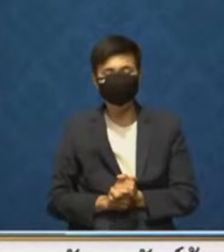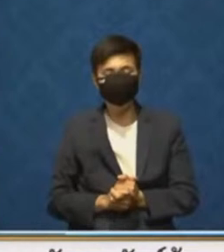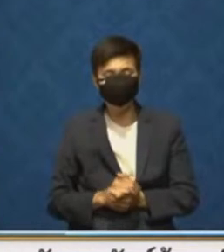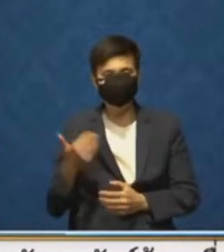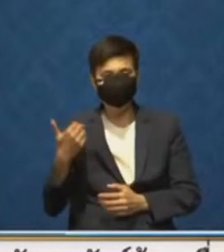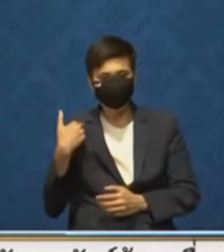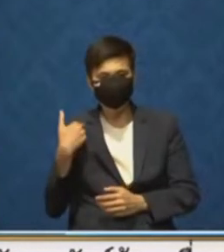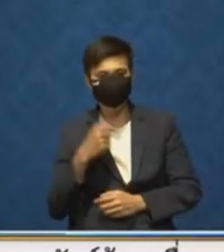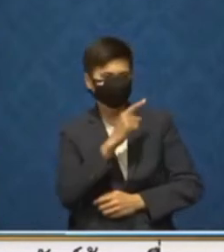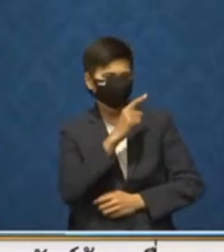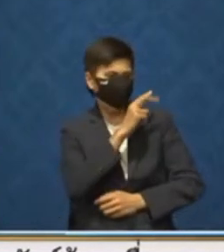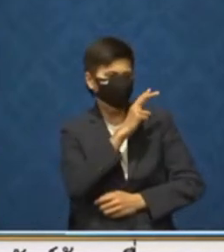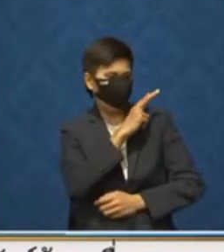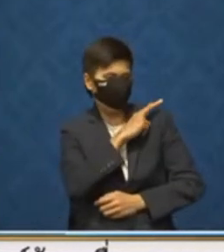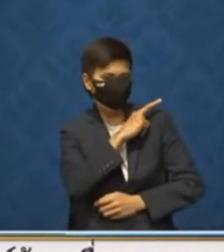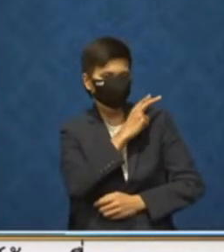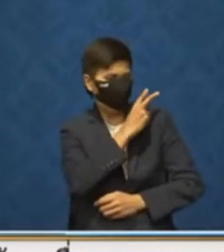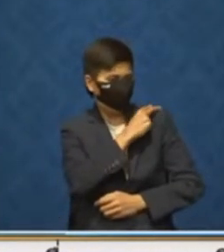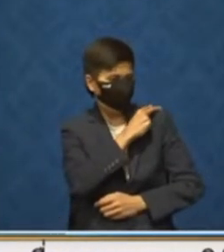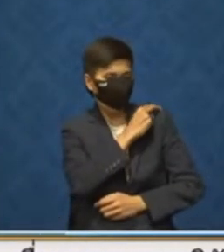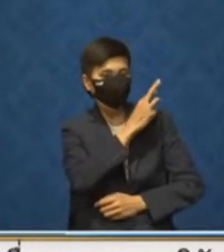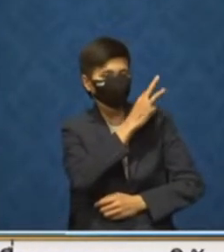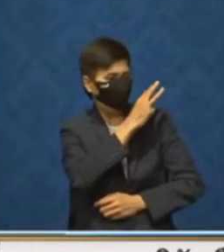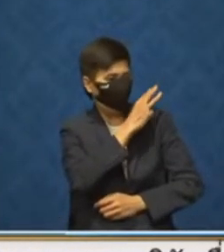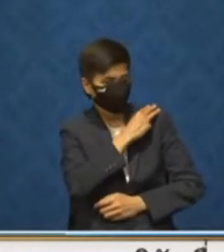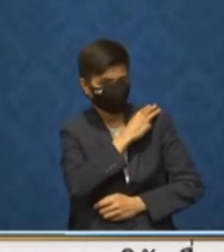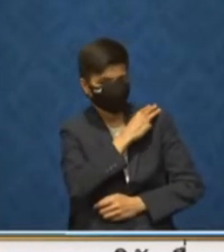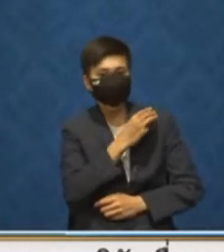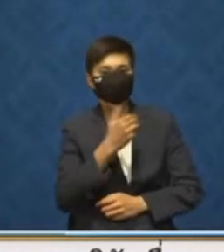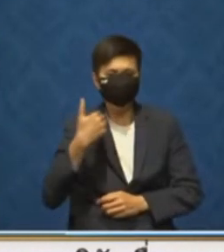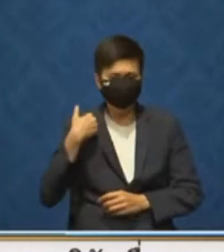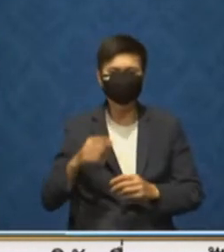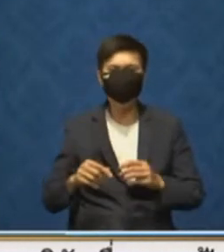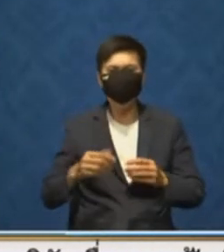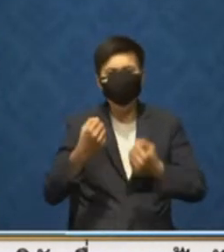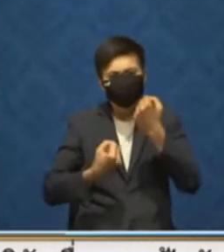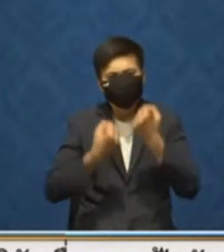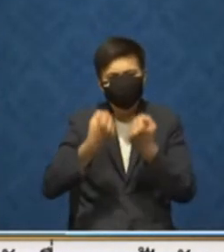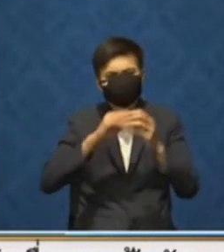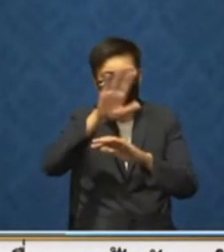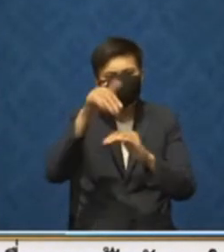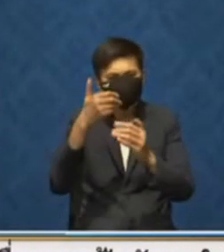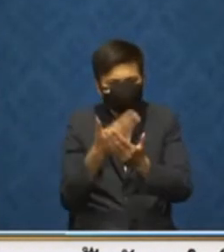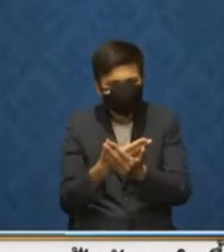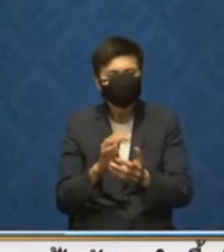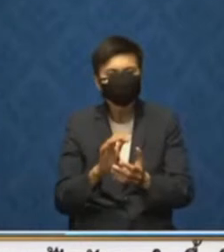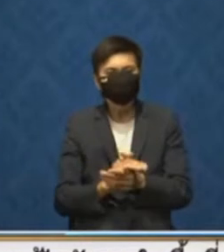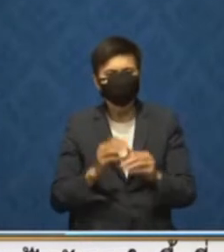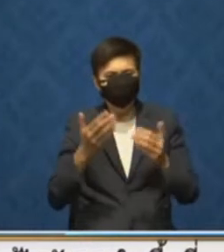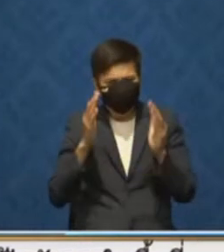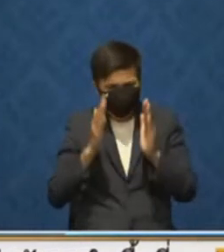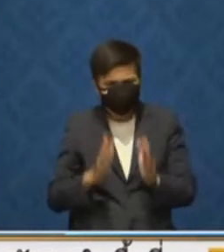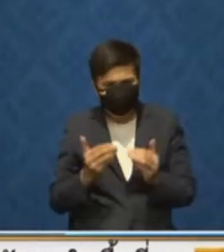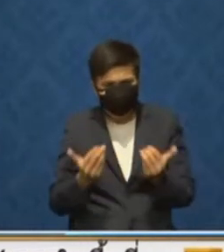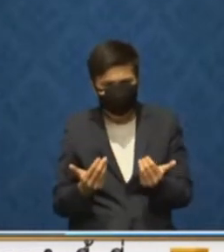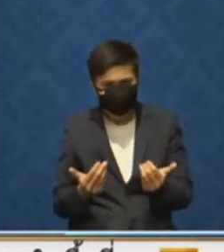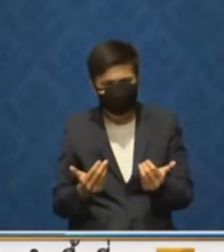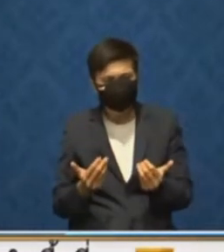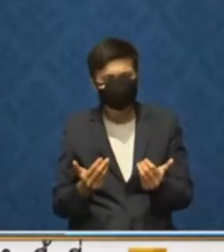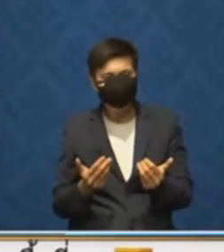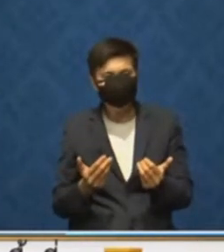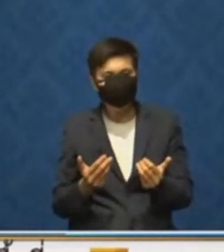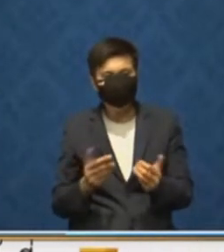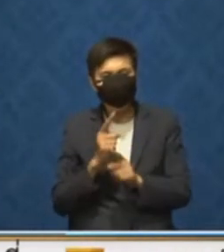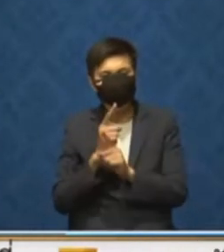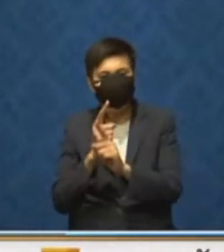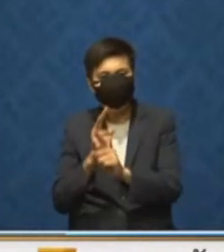โอนเองมีรถกันหมดนะครับทหารยังอ้าวฮะคนที่ขึ้นมาได้แล้วดำเป็นผู้ทรงรู้ตามไป